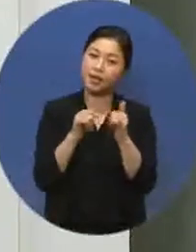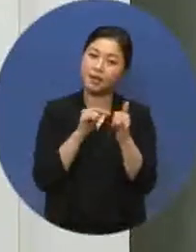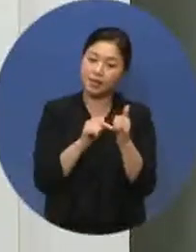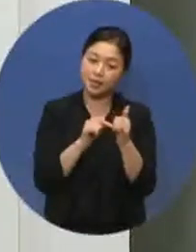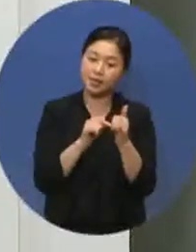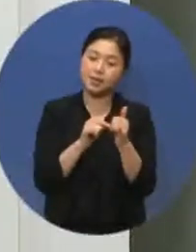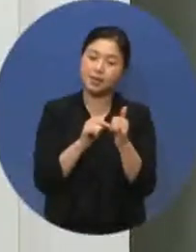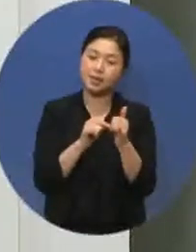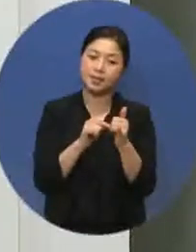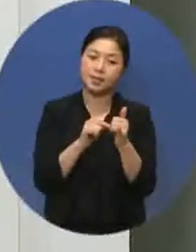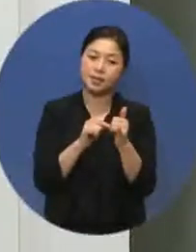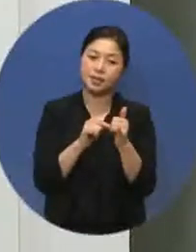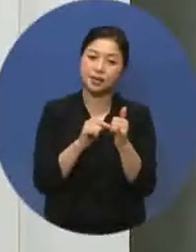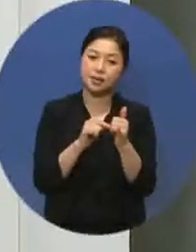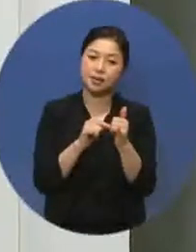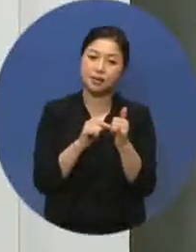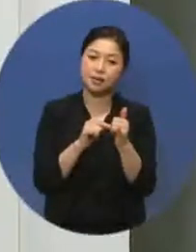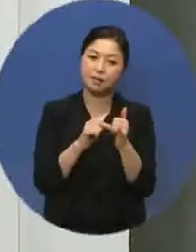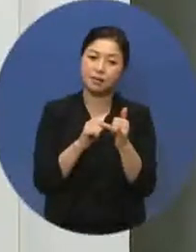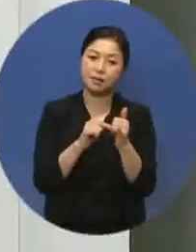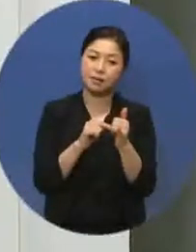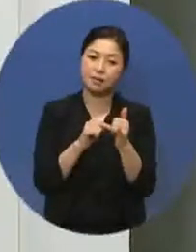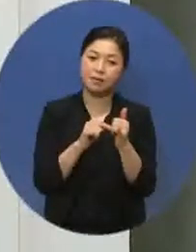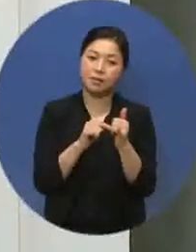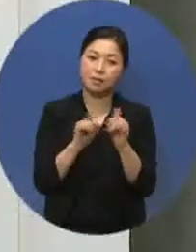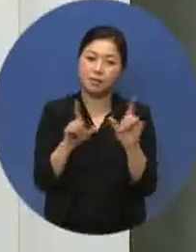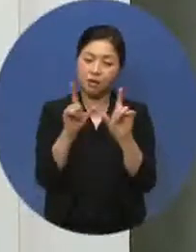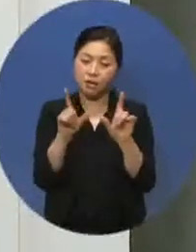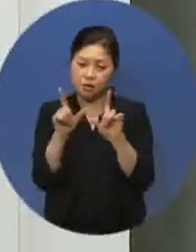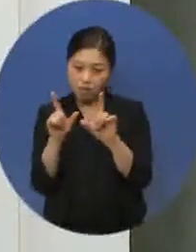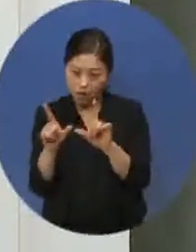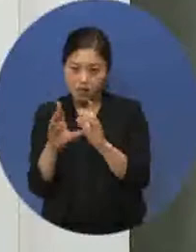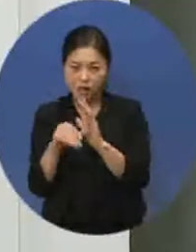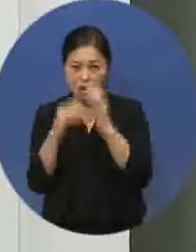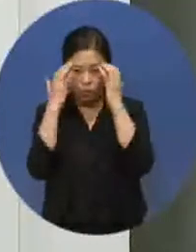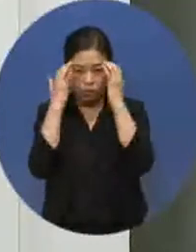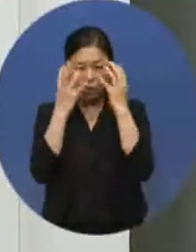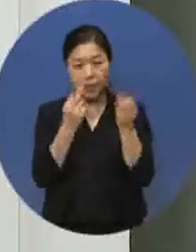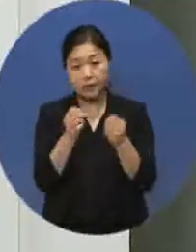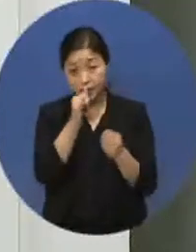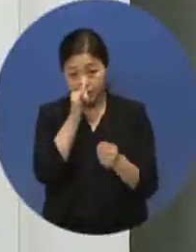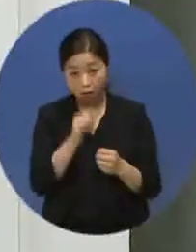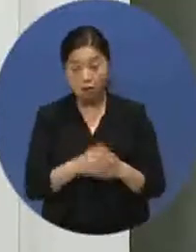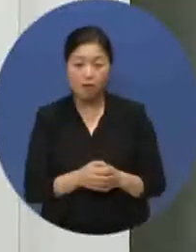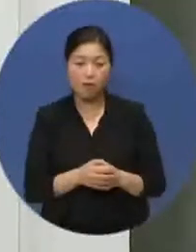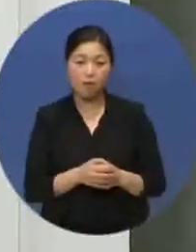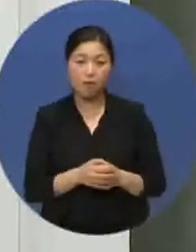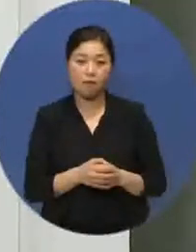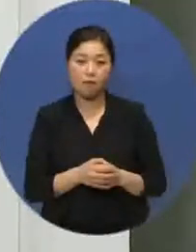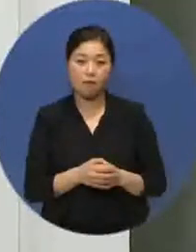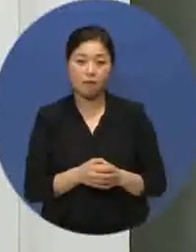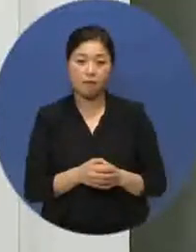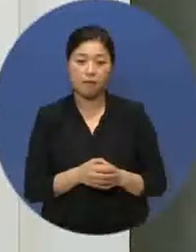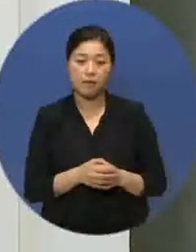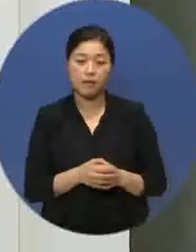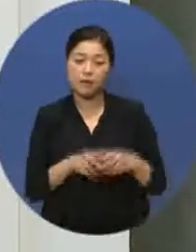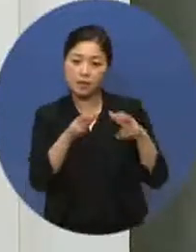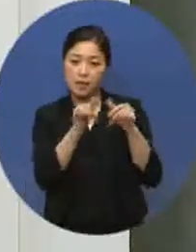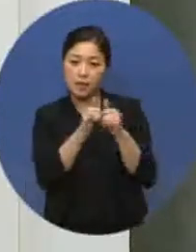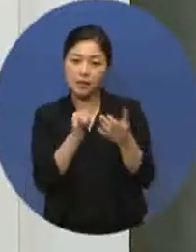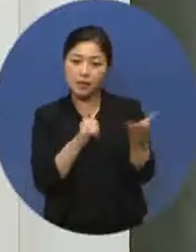장애인들이 어떤 살다 보면은 고충이 많을 거 아니에요. 네, 그렇습니다. 그런 분들이 어떤